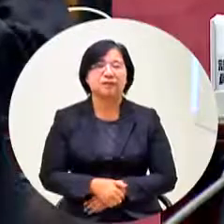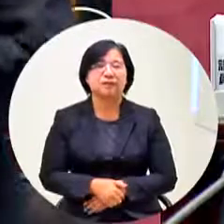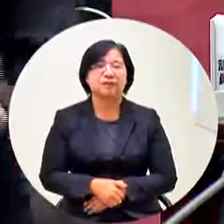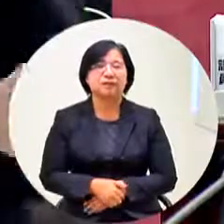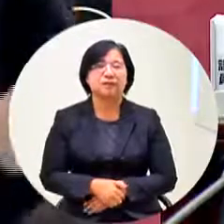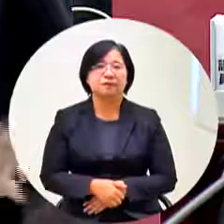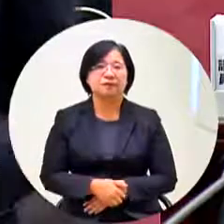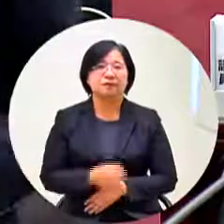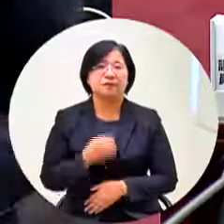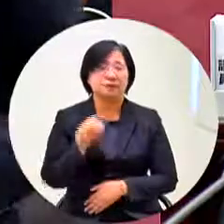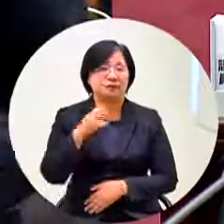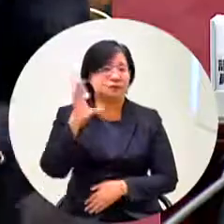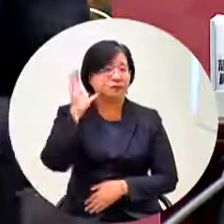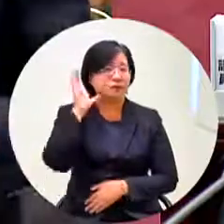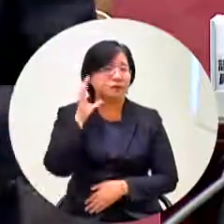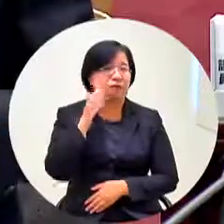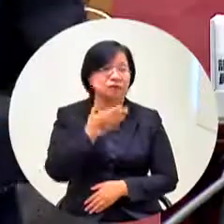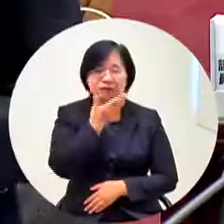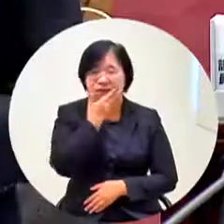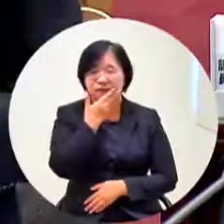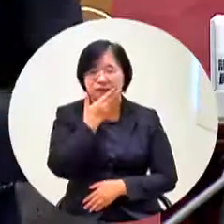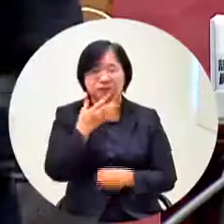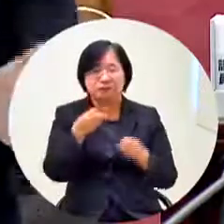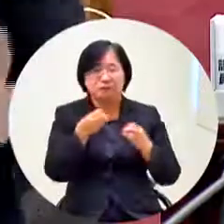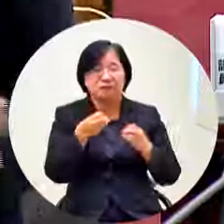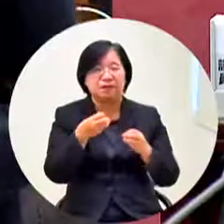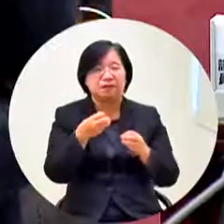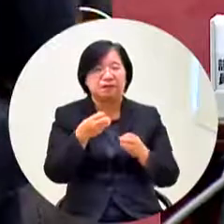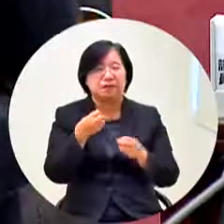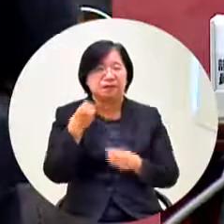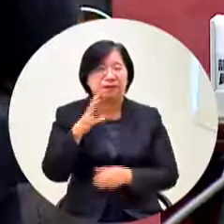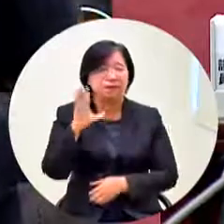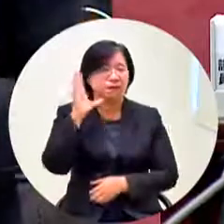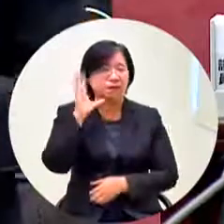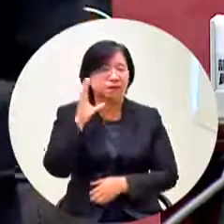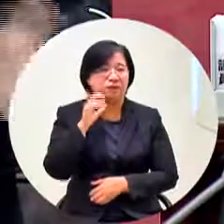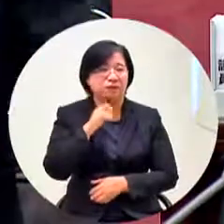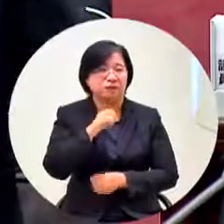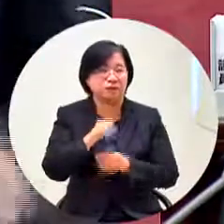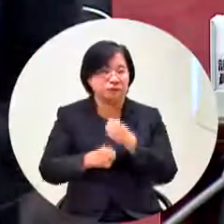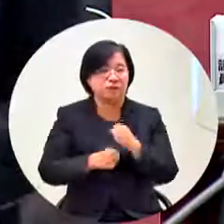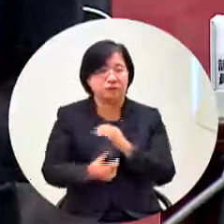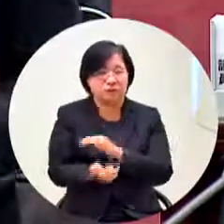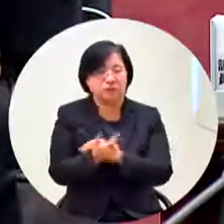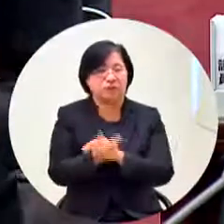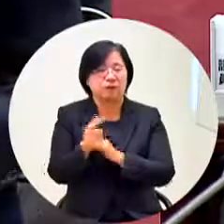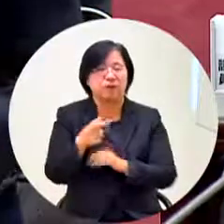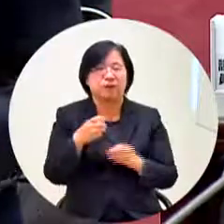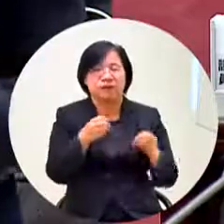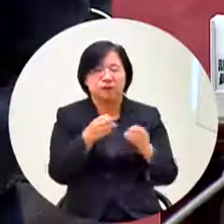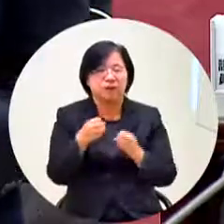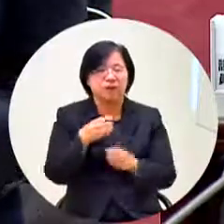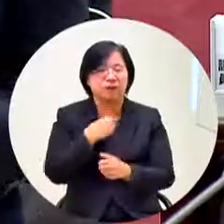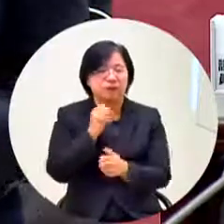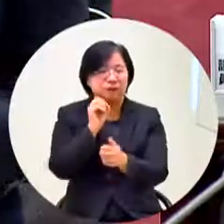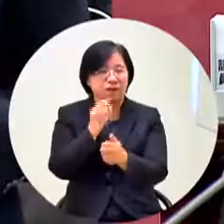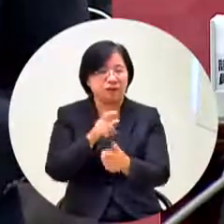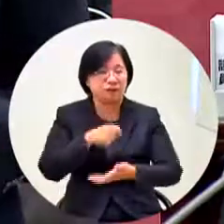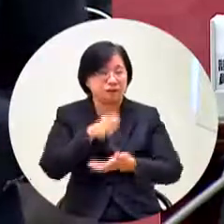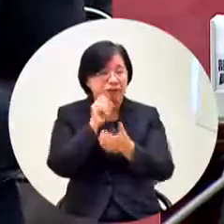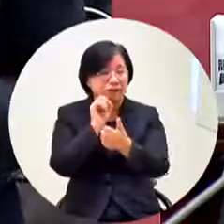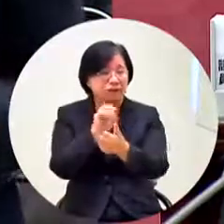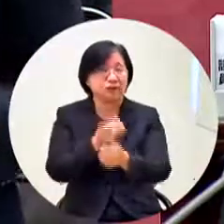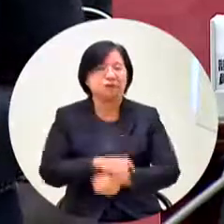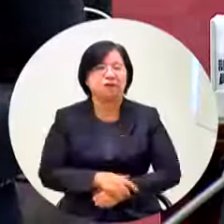新闻局在私下聊天的时候，我认为是新闻局是动作快了一点。我跟他在聊天的时候，我曾经提过，这两个都